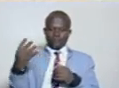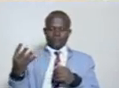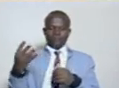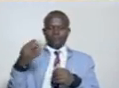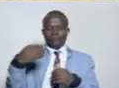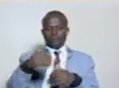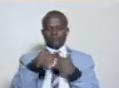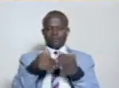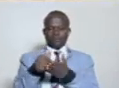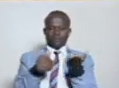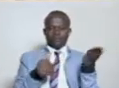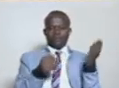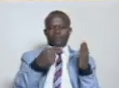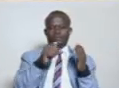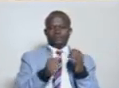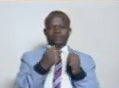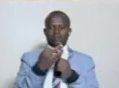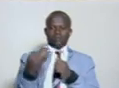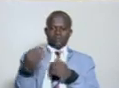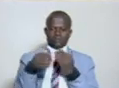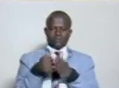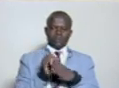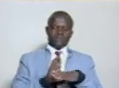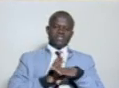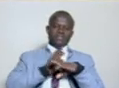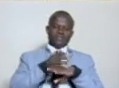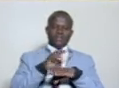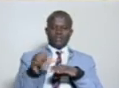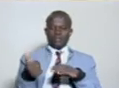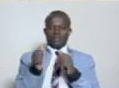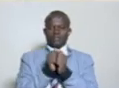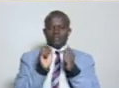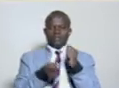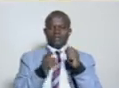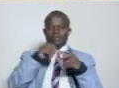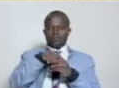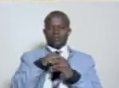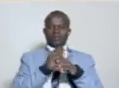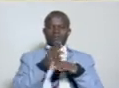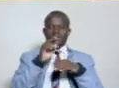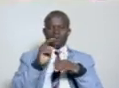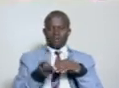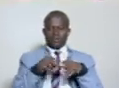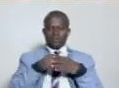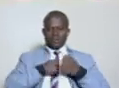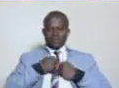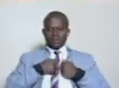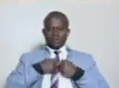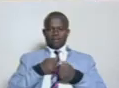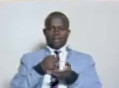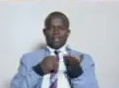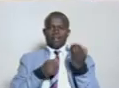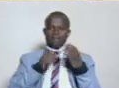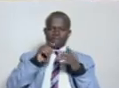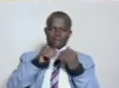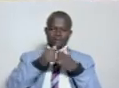ngo wuhirwe gusa hegitari 33 izigera ku 10,000 harimo izisaga 2,000 ku Rwanda nizo